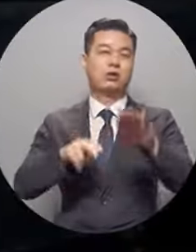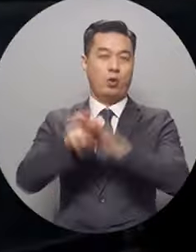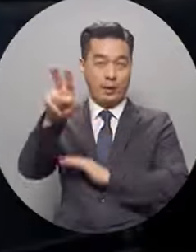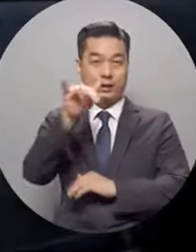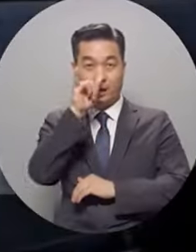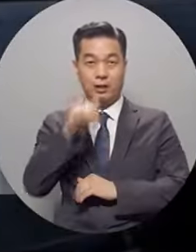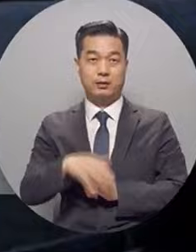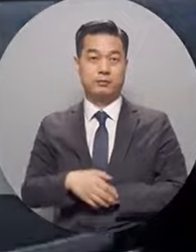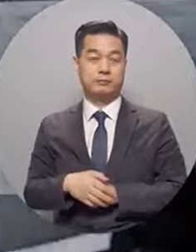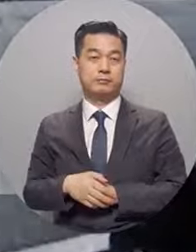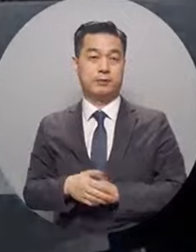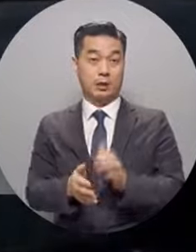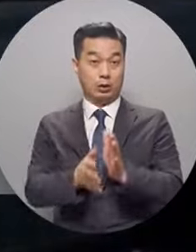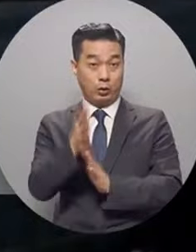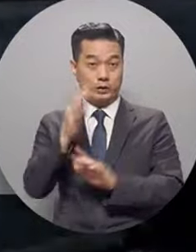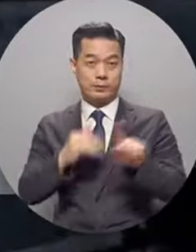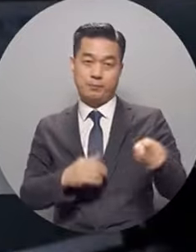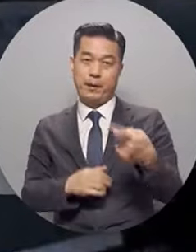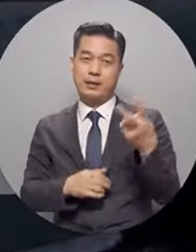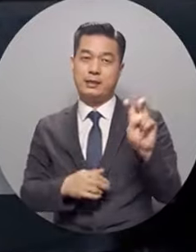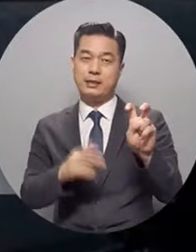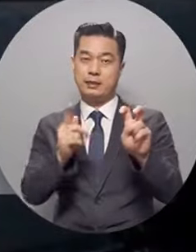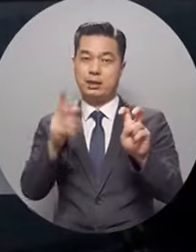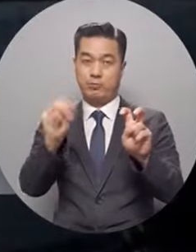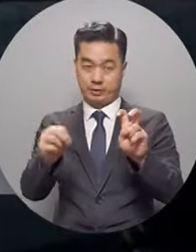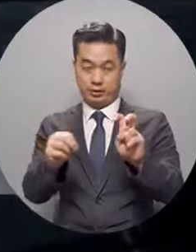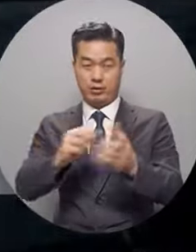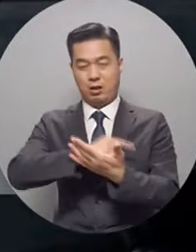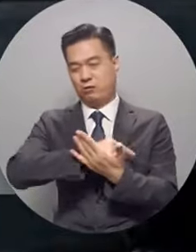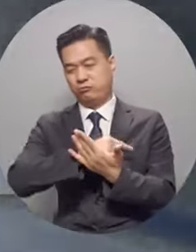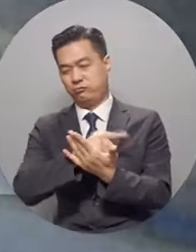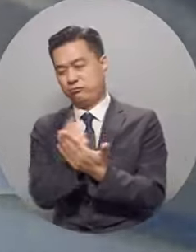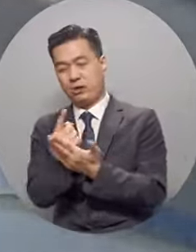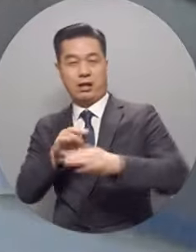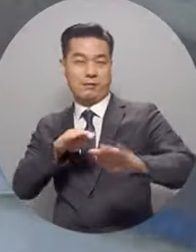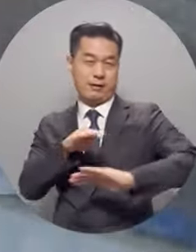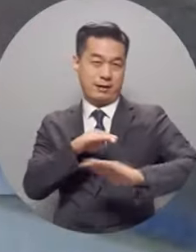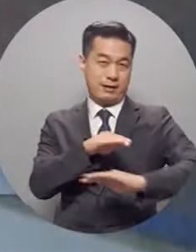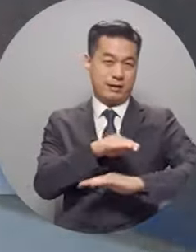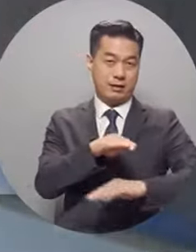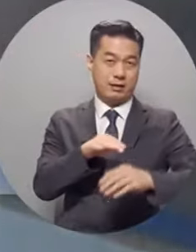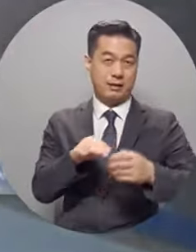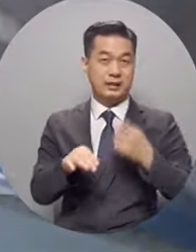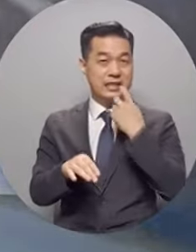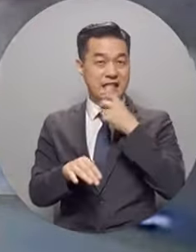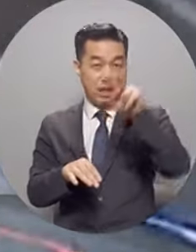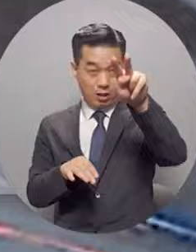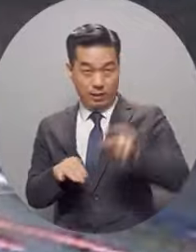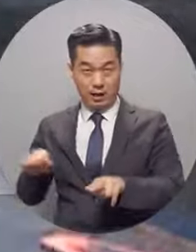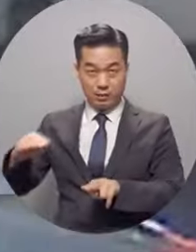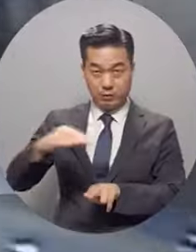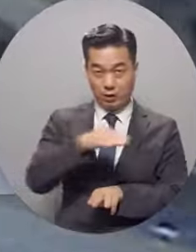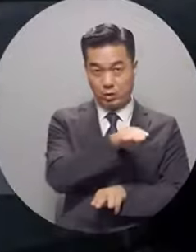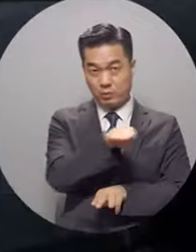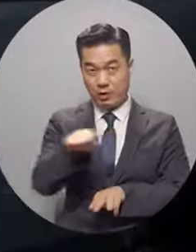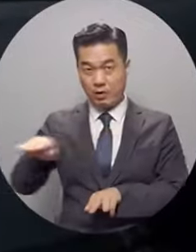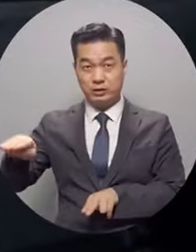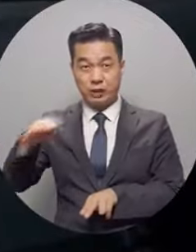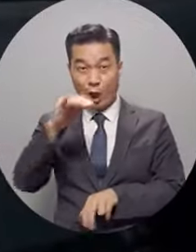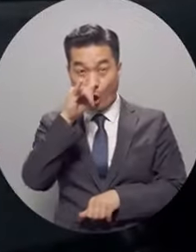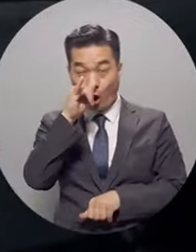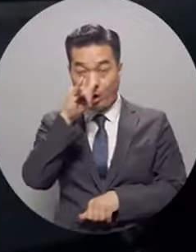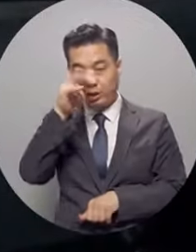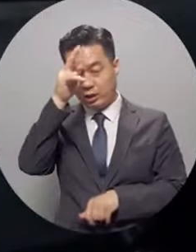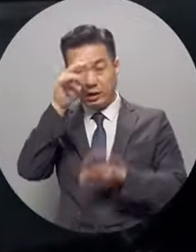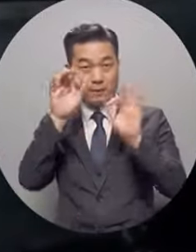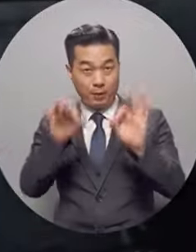도심속 도로를 시속 120km 이상의 속도로 내달리며 중앙선과 인도를 넘나듭니다 경찰차가